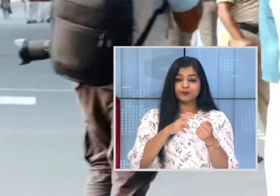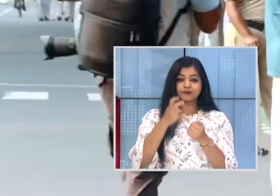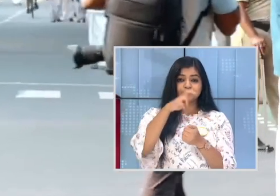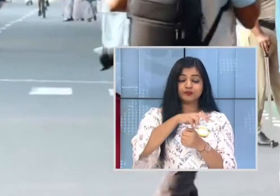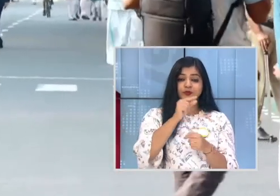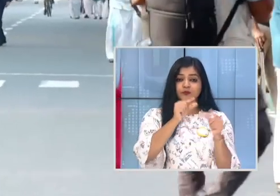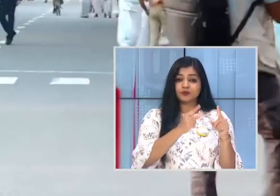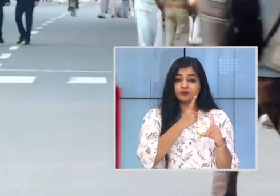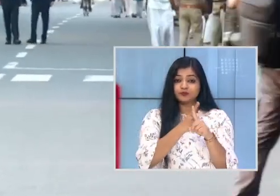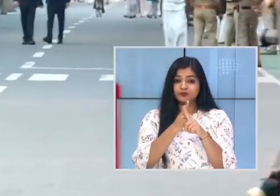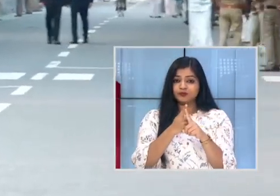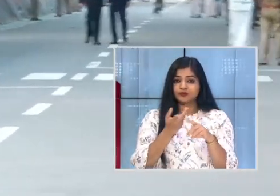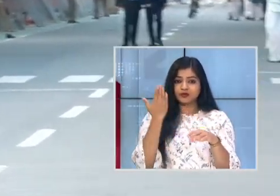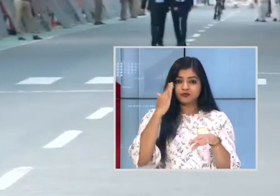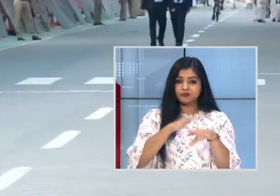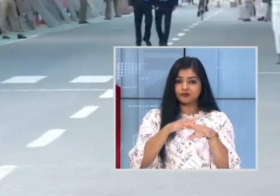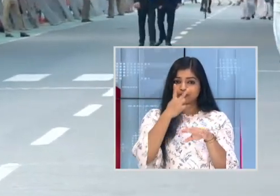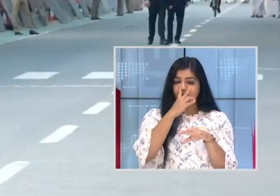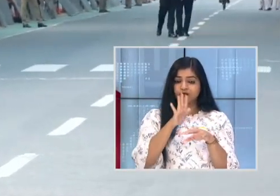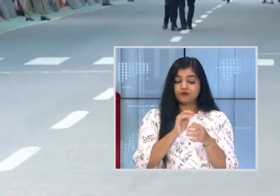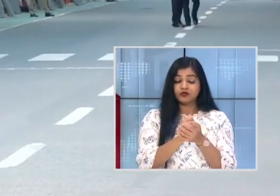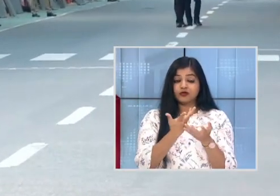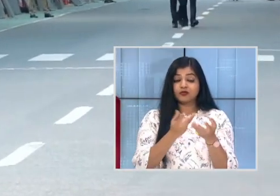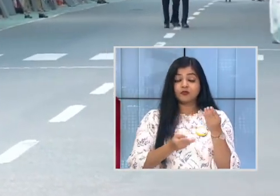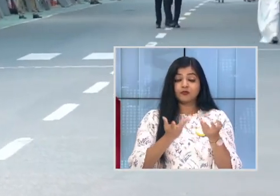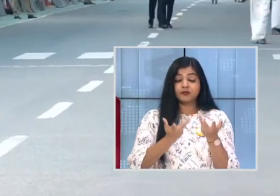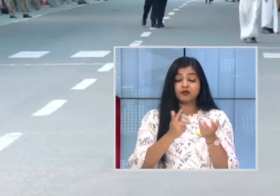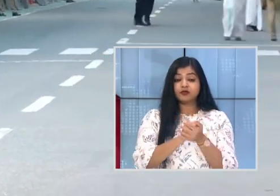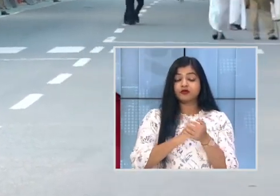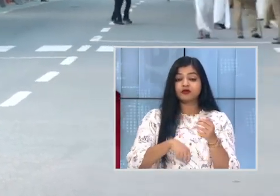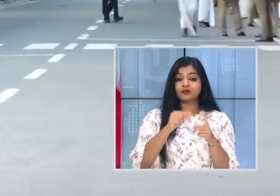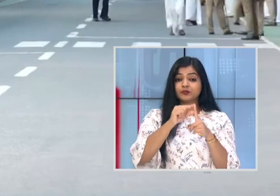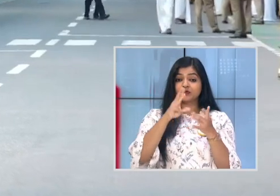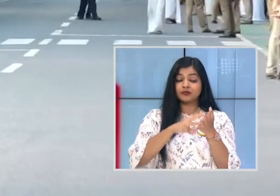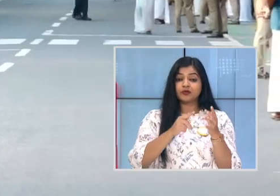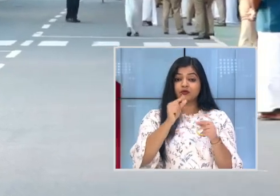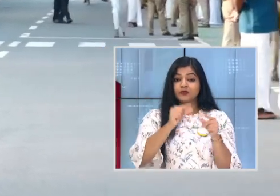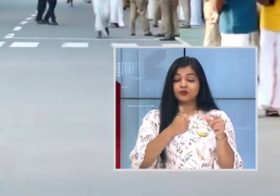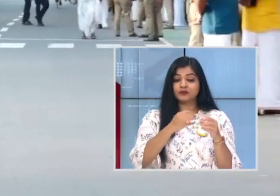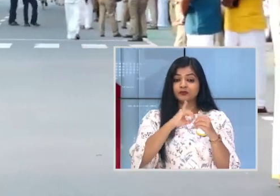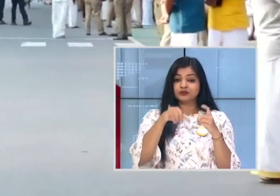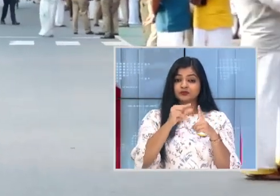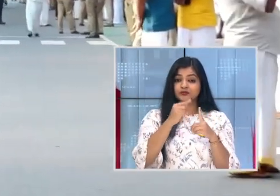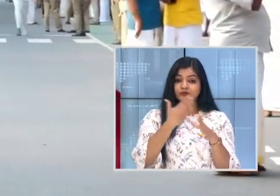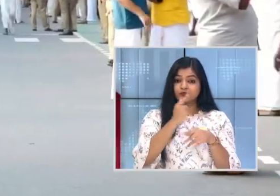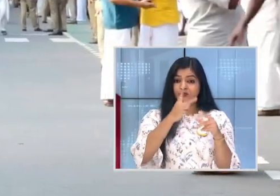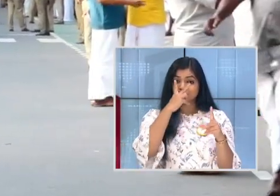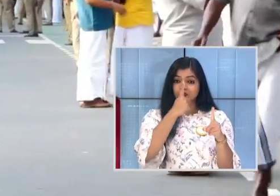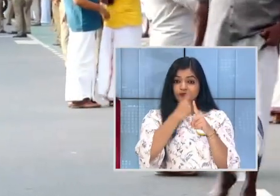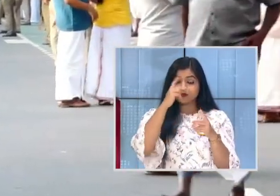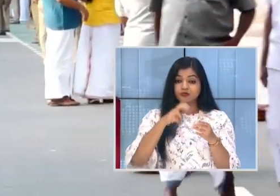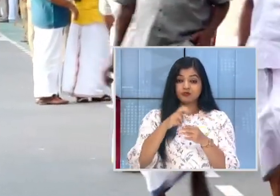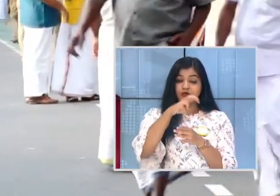നിലയിൽ അപ്രതീക്ഷിതമായി എന്തെങ്കിലും ഒരു നാടകീയമായി അദ്ദേഹം വാഹനത്തിൽ നിന്ന് ഇറങ്ങി പ്രവർത്തകരുടെ ആവേശത്തിലേക്ക് പോകുമോ